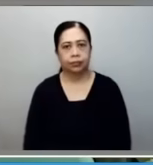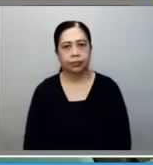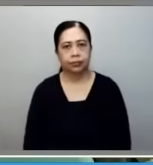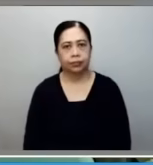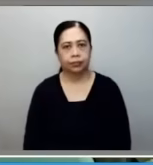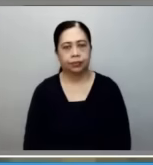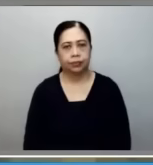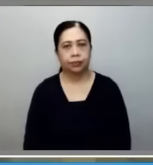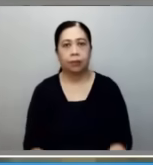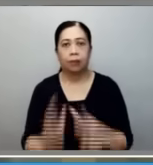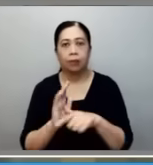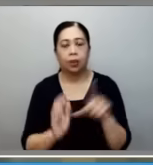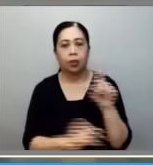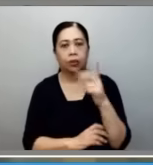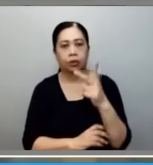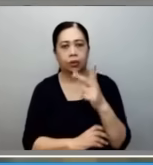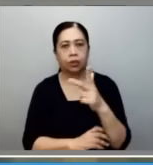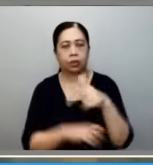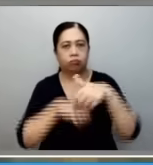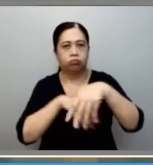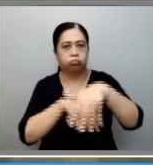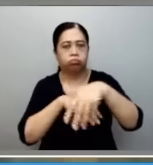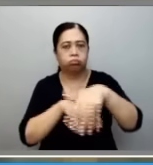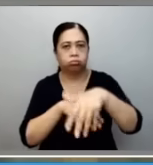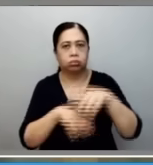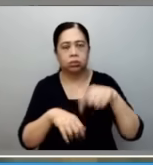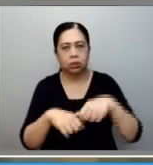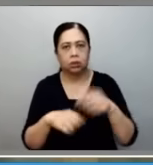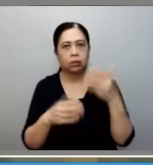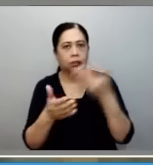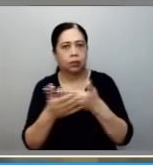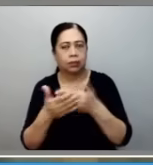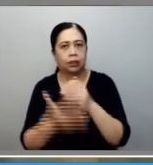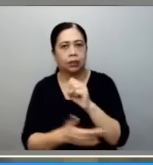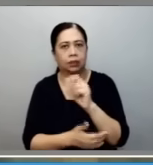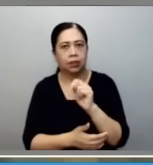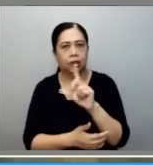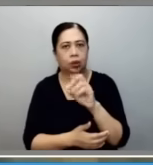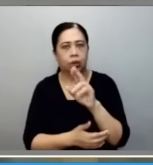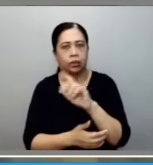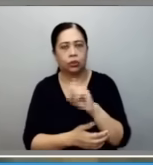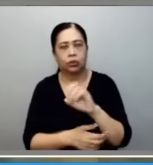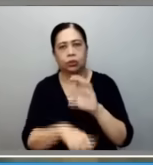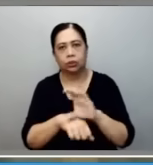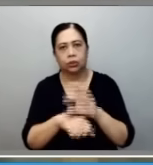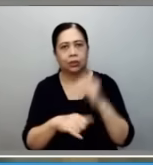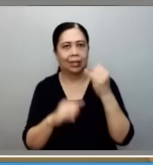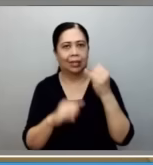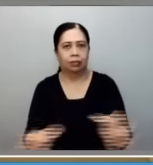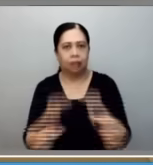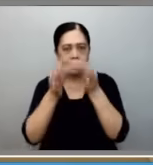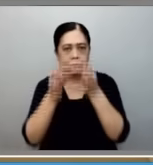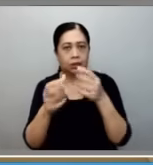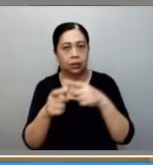Mamayang alauna imedya, ipoprosesyon ng mga labi ni Jemboy papunta sa kalapit na San Lorenzo Ruiz Parish para sa huling misa. Sunod itong ilalakad papunta